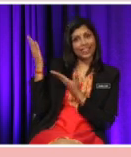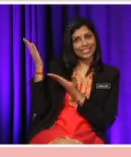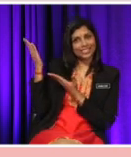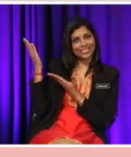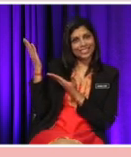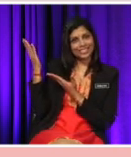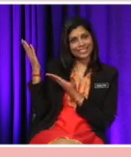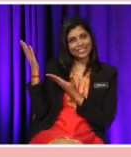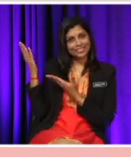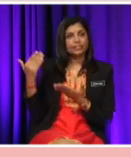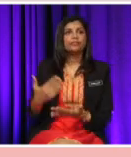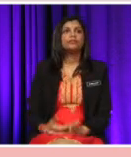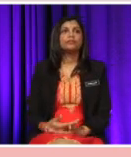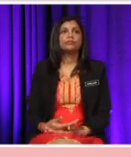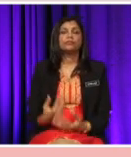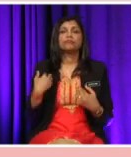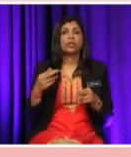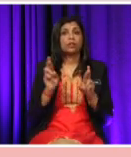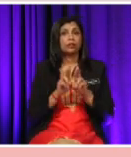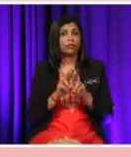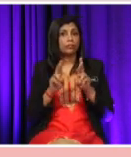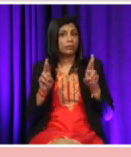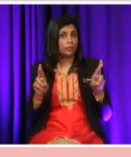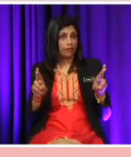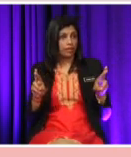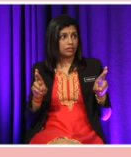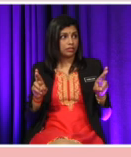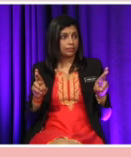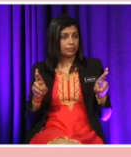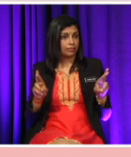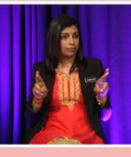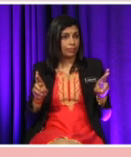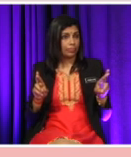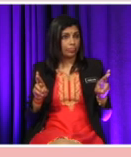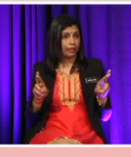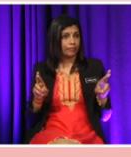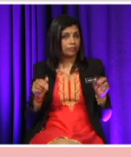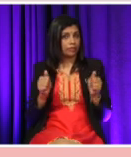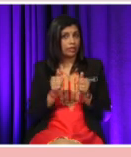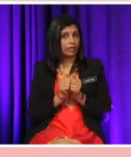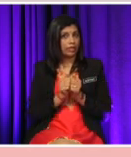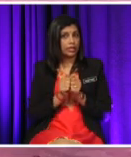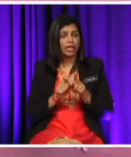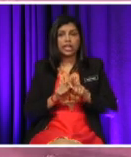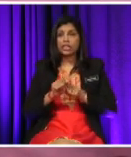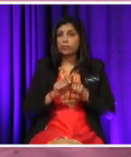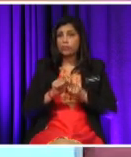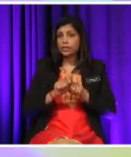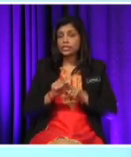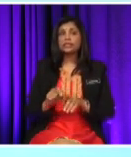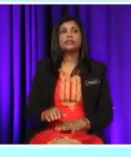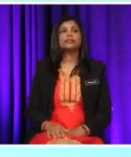tak tahu ini pembaris yang udah ketikan sekali dengan Turus udara